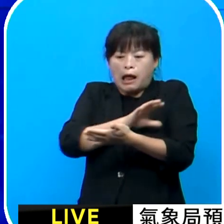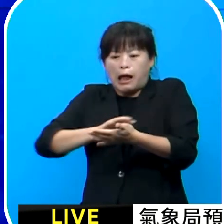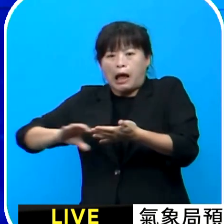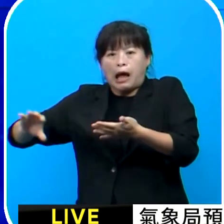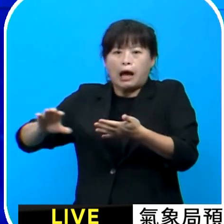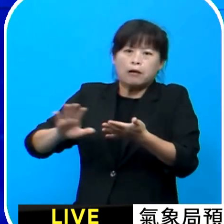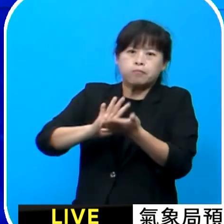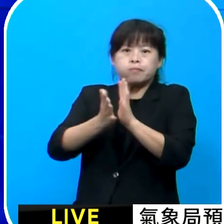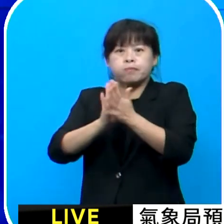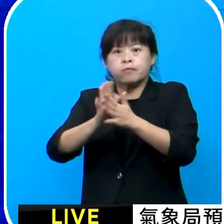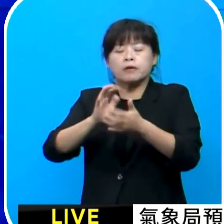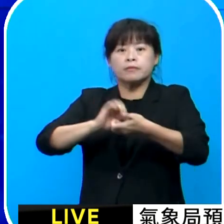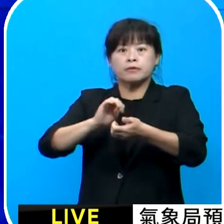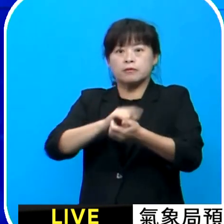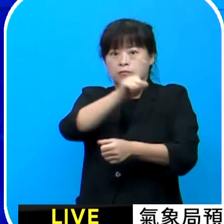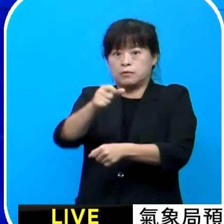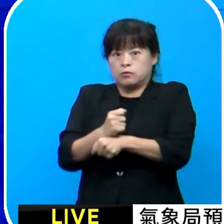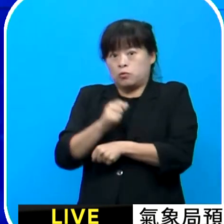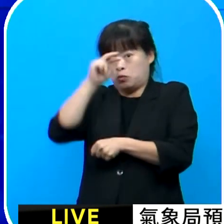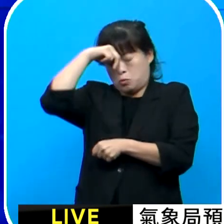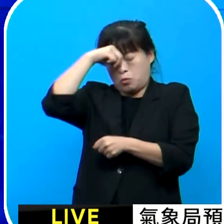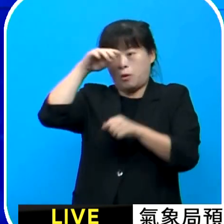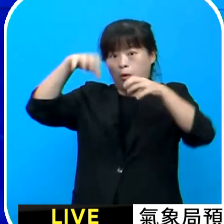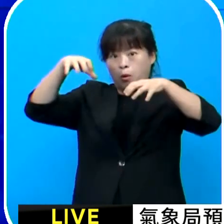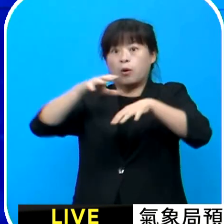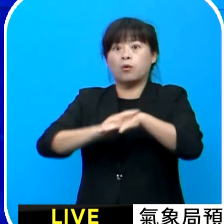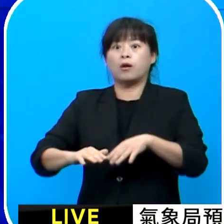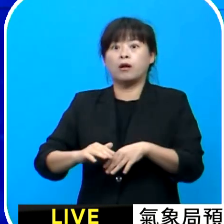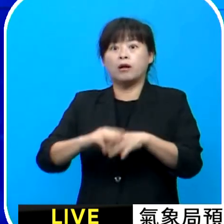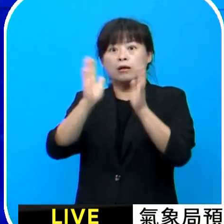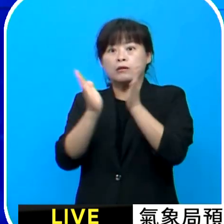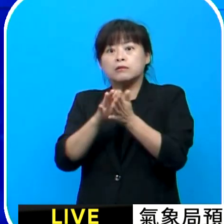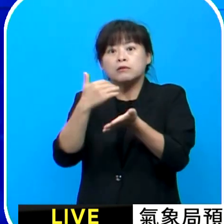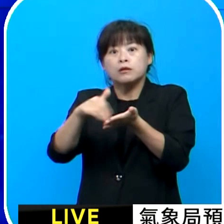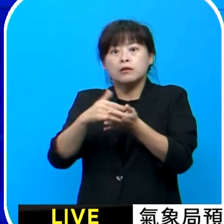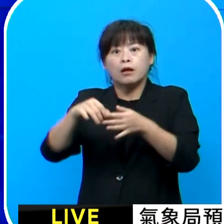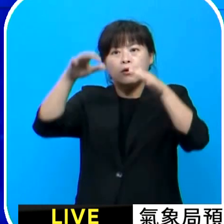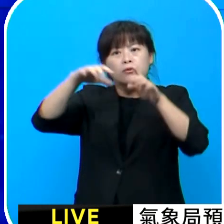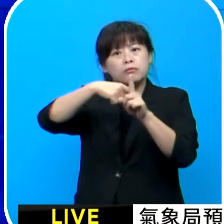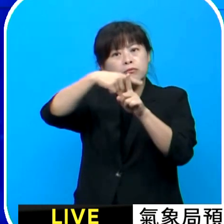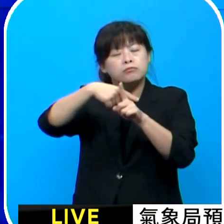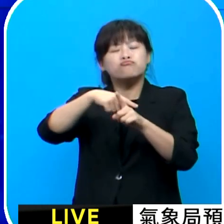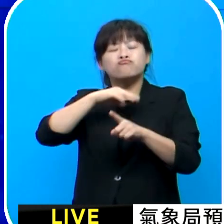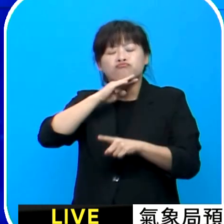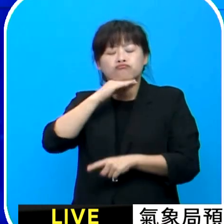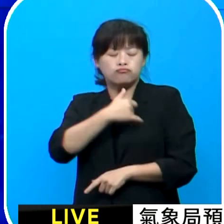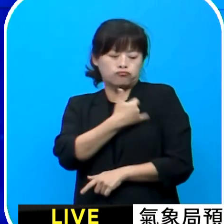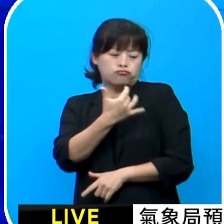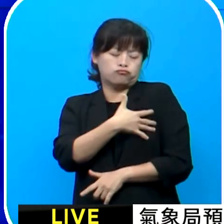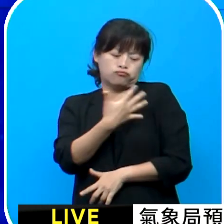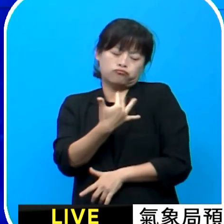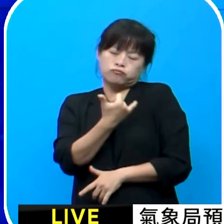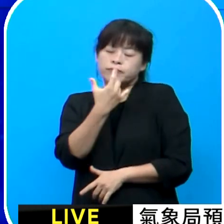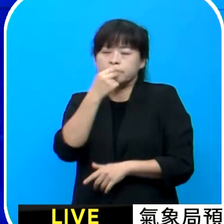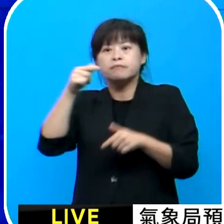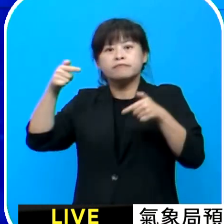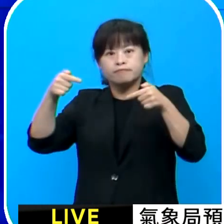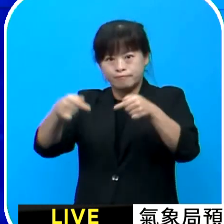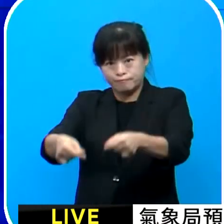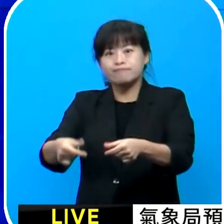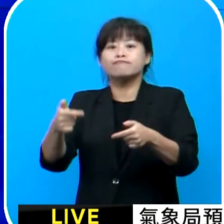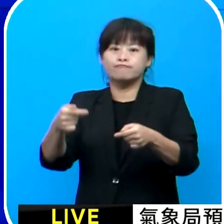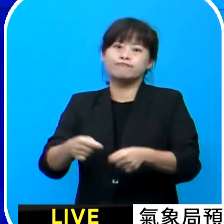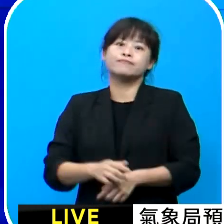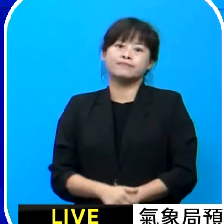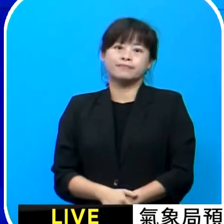稳定，要特别留意午后大雷雨的状况。整体来说，所有的雨势大概要到周末才会有比较趋缓的情